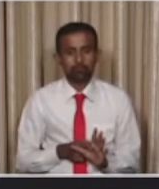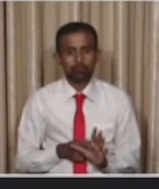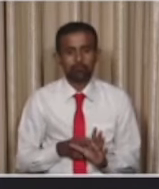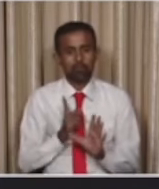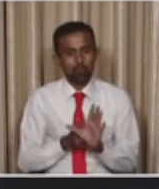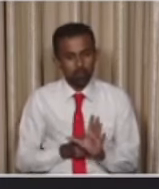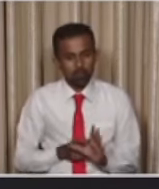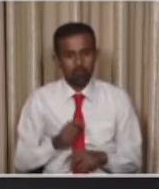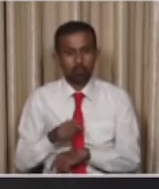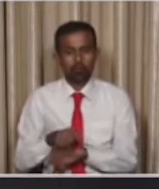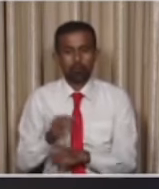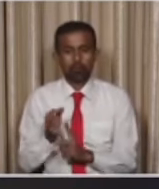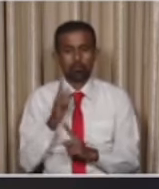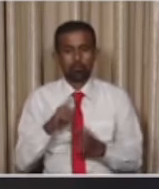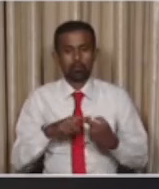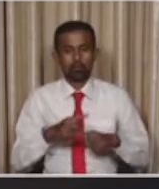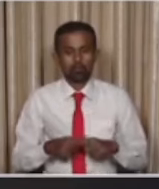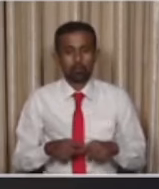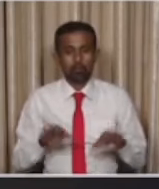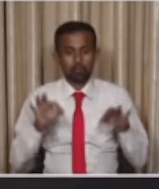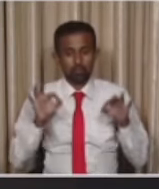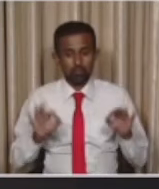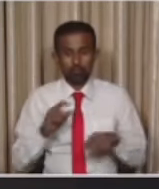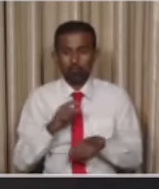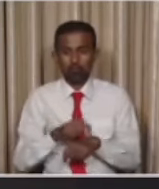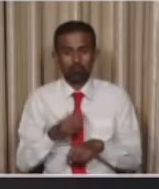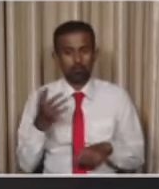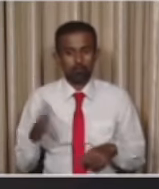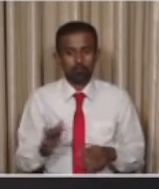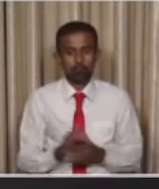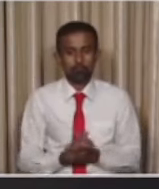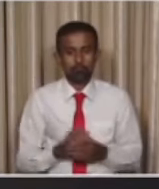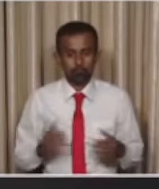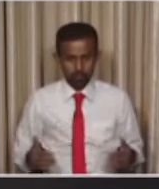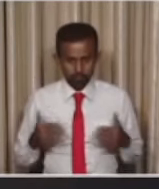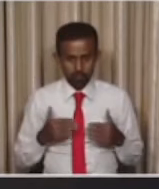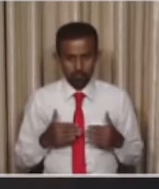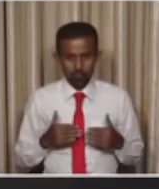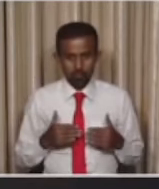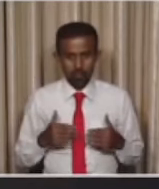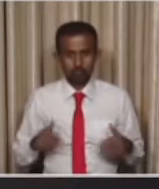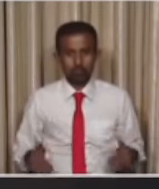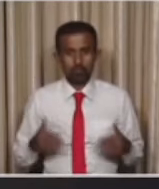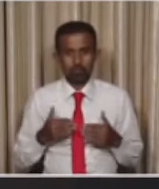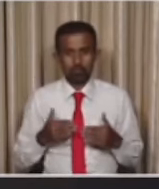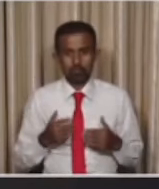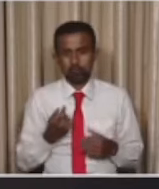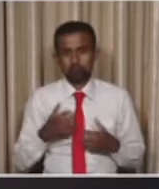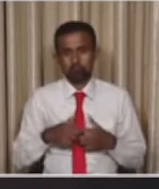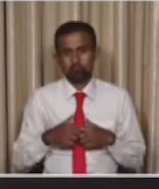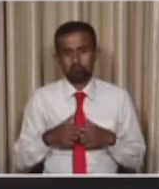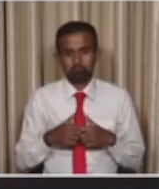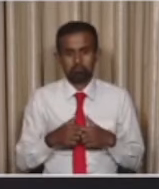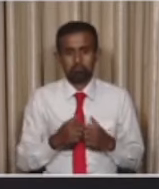හැම අවස්ථාවකම ජනාධිපති මැතිවරණය හරි වෙලාවට පවත්වලා තියෙනවා. අද තමයි දැන් කාලේ තමයි යම්කිසි ගැටලුවක් තියෙනවා